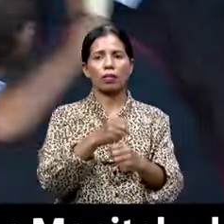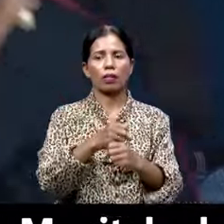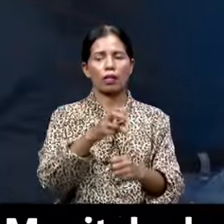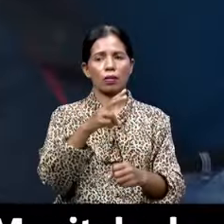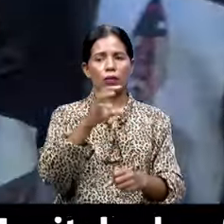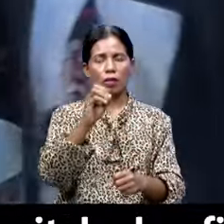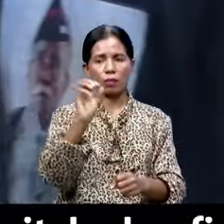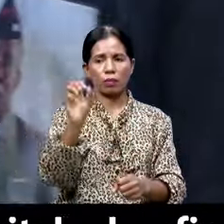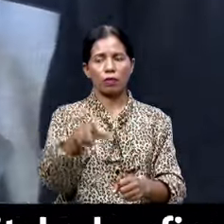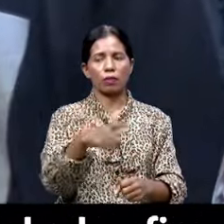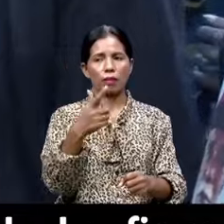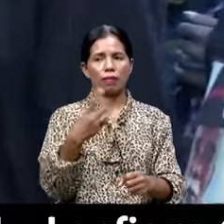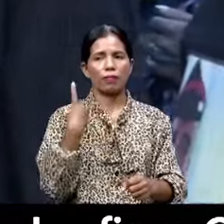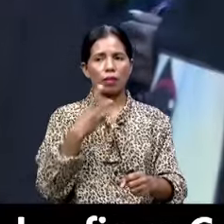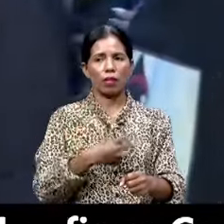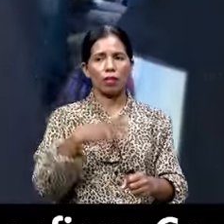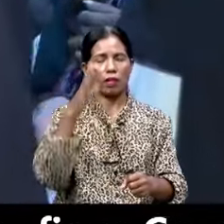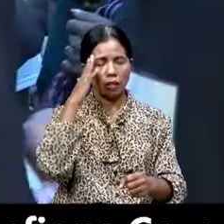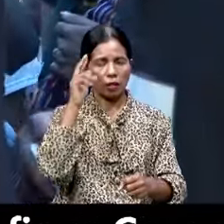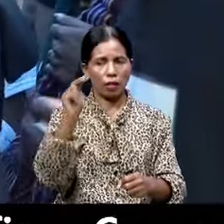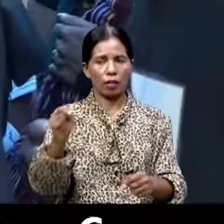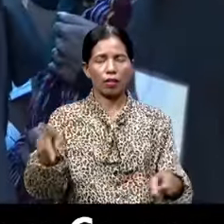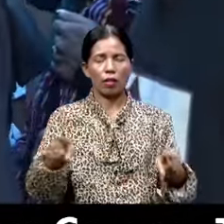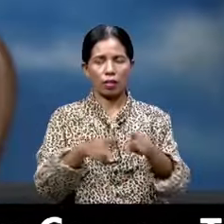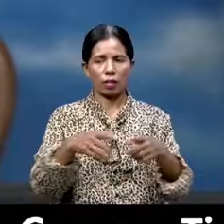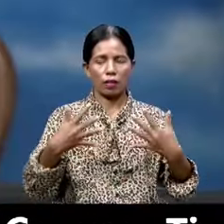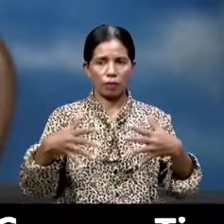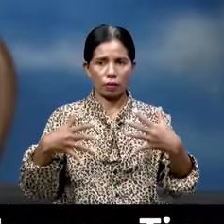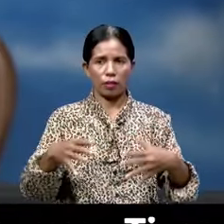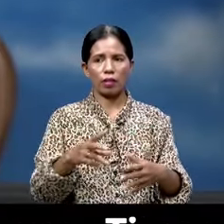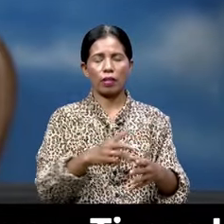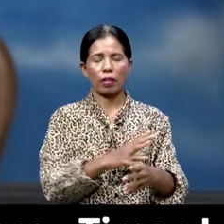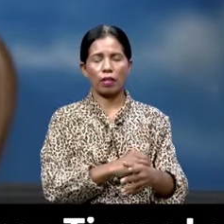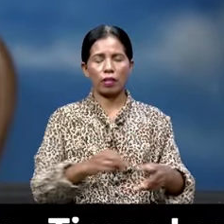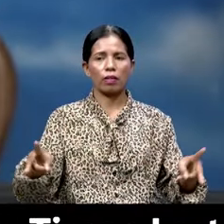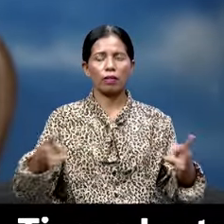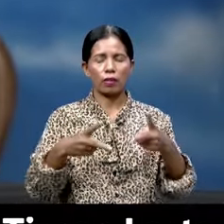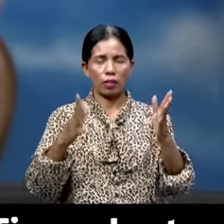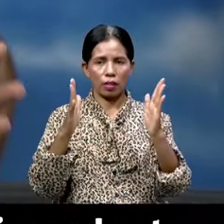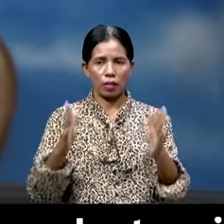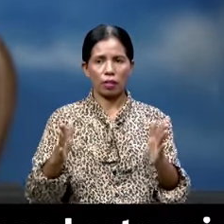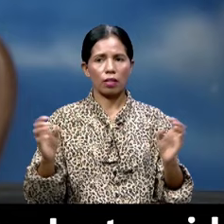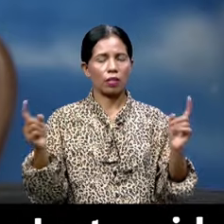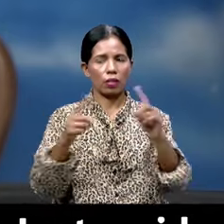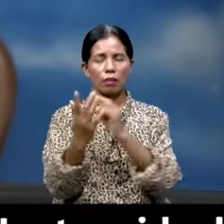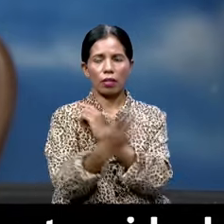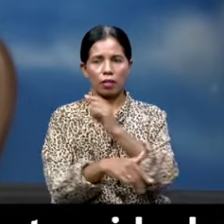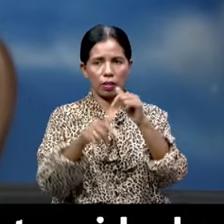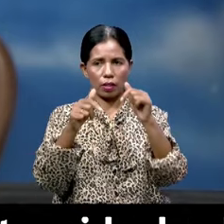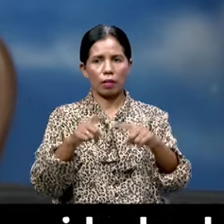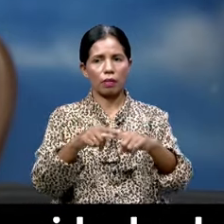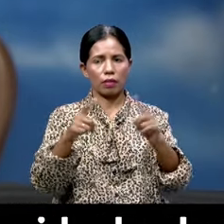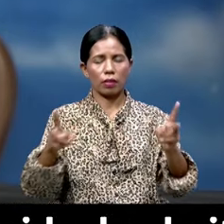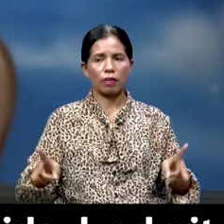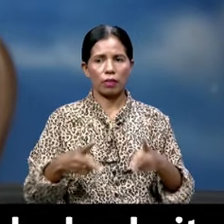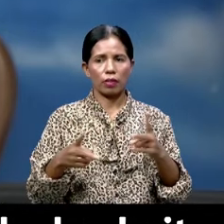sanalora segualo. Ita conhecenia dar funo na en veteranos ida la ostet banasau idane mai be